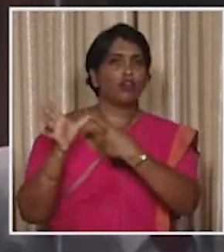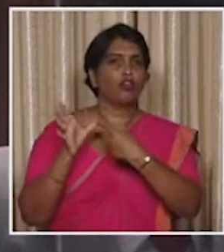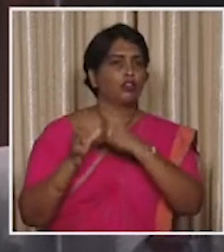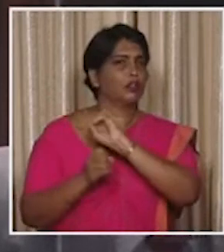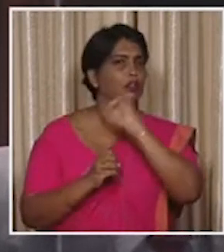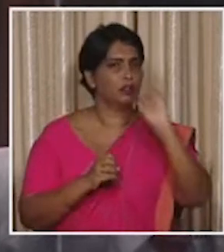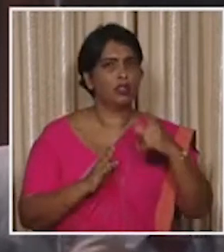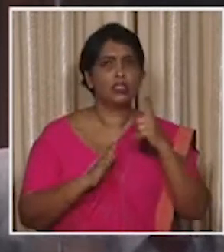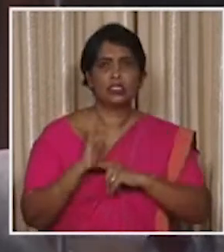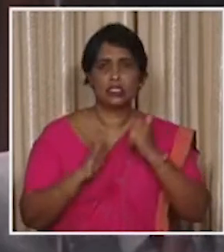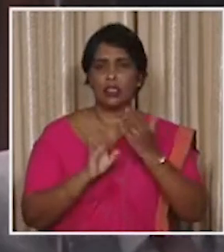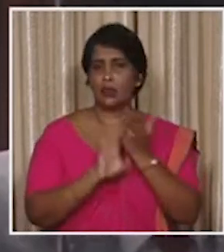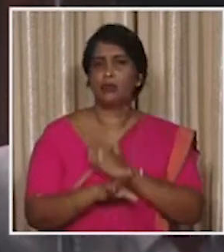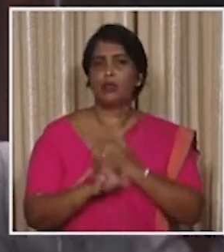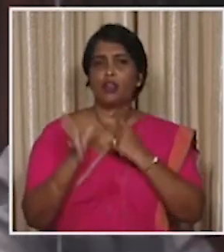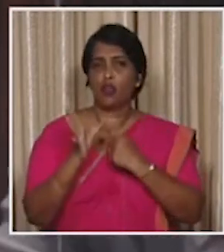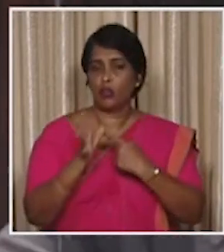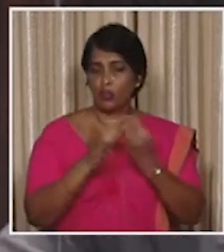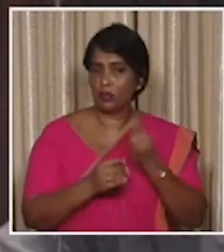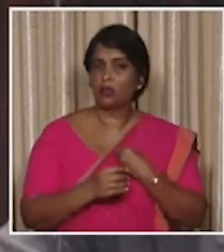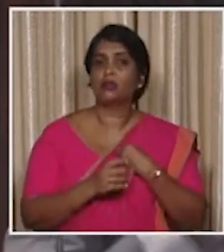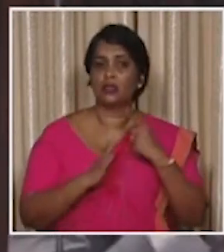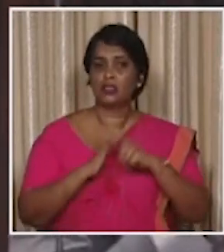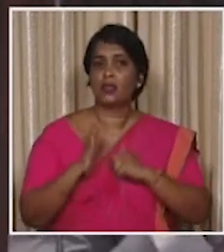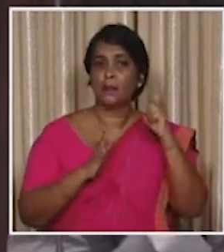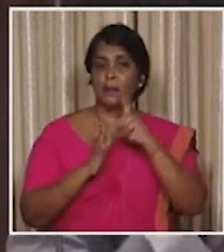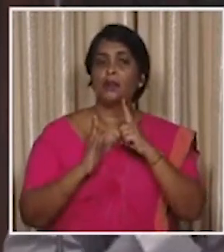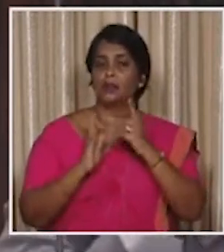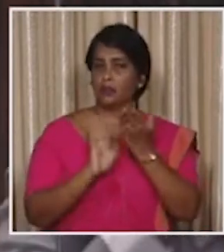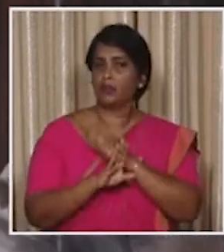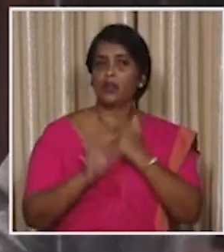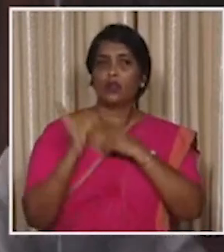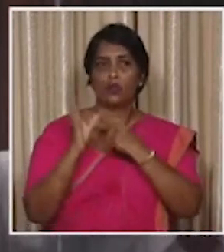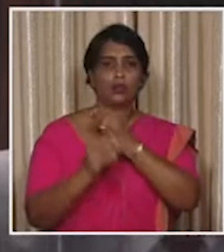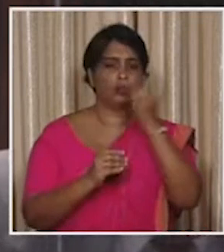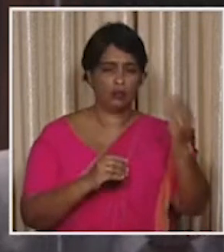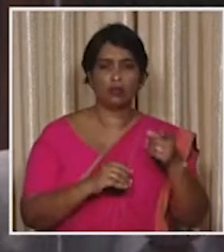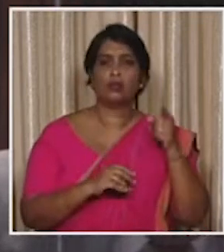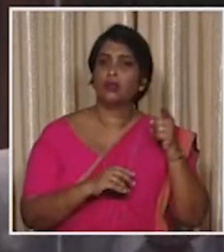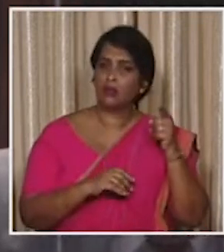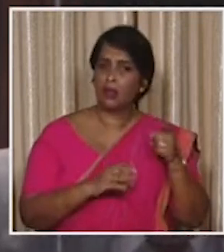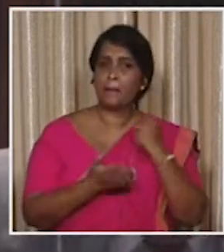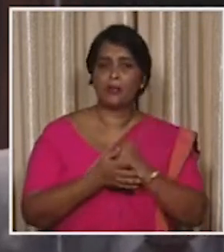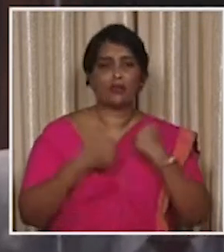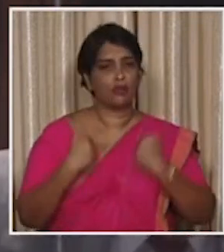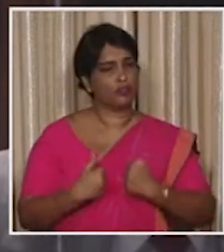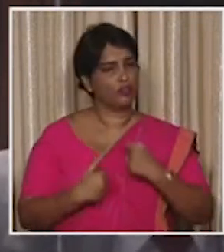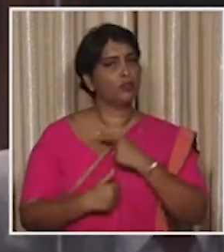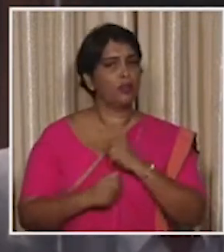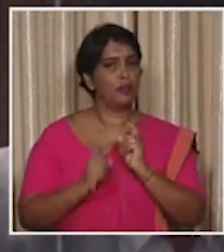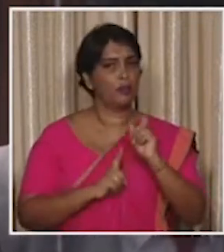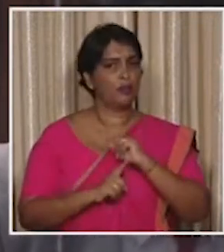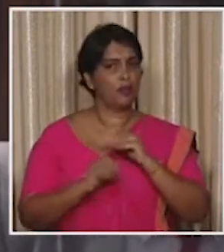මේකේ ජනවාරි පළවෙනිදට ඉස්සෙල්ලා පිළිතුරු ඉල්ලලා තිබුණා අනිවාර්යයෙන්ම ජනවාරි පළවෙනිදට පෙර පිළිතුරු යවනවා කියලා. ඒකට එක්කෝ මහ බැංකුව අධිපතිතුමා මේ